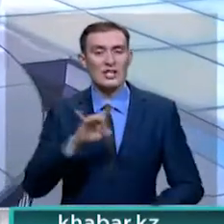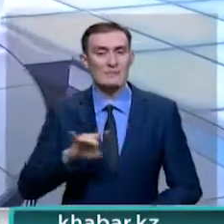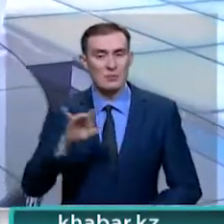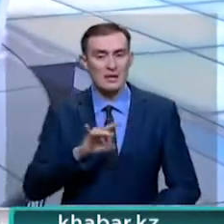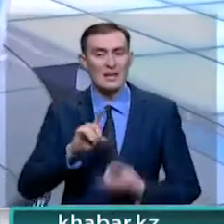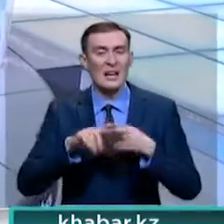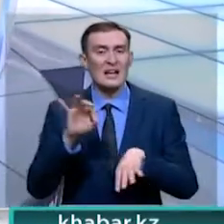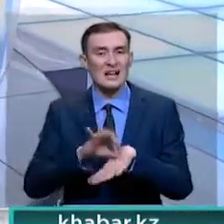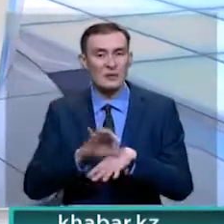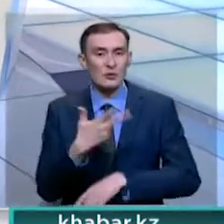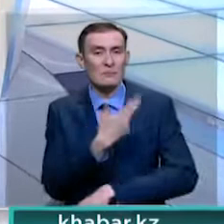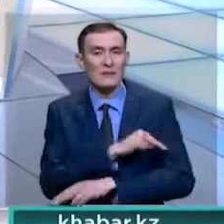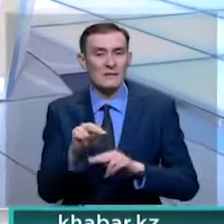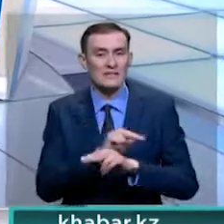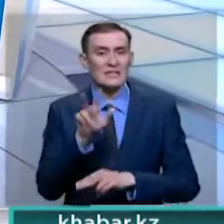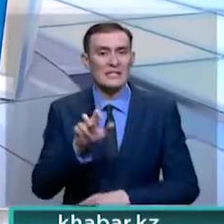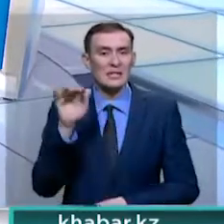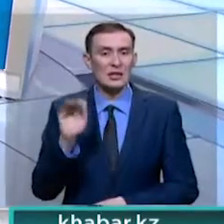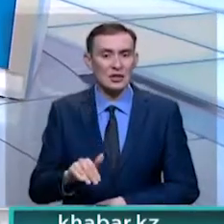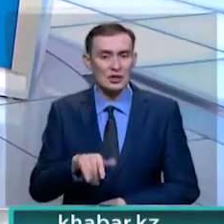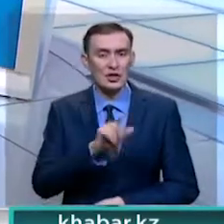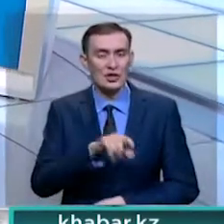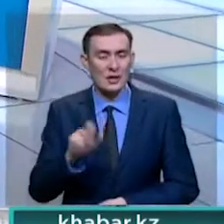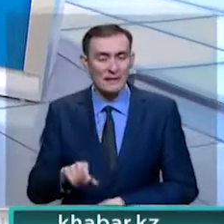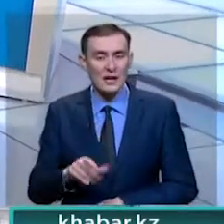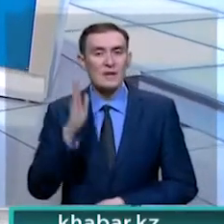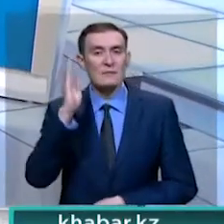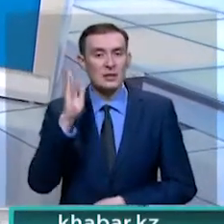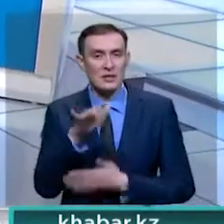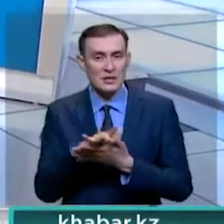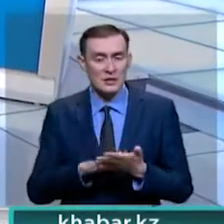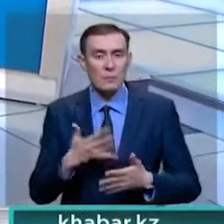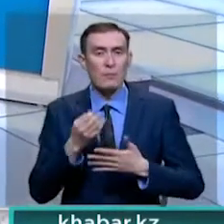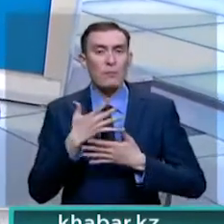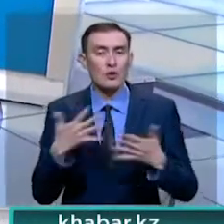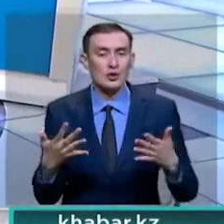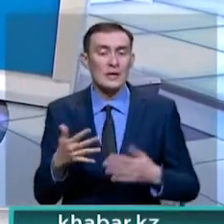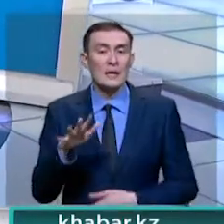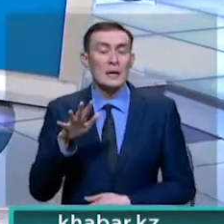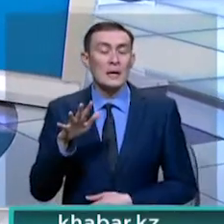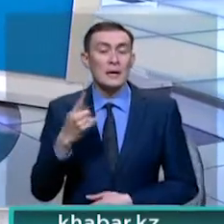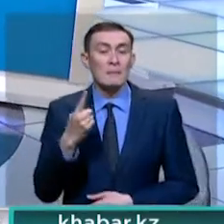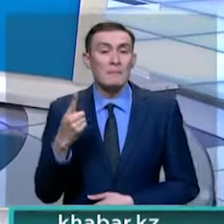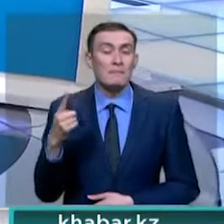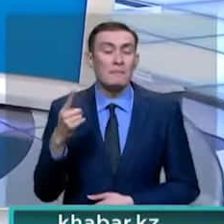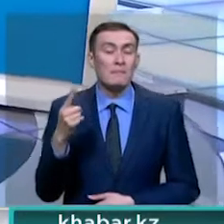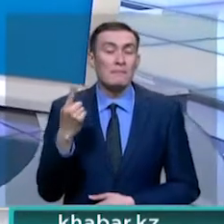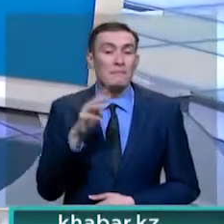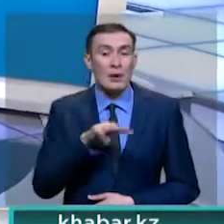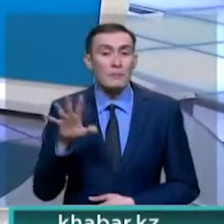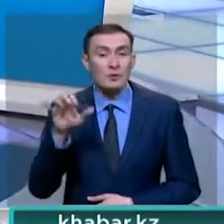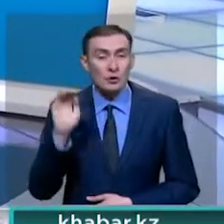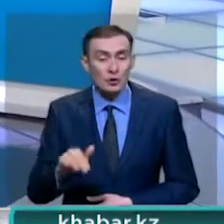от коронавируса привились уже 300 тысяч казахстанцев. Впереди же еще больше 1,5 миллионов человек, которых